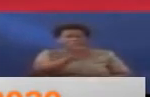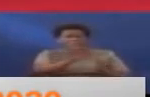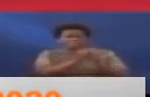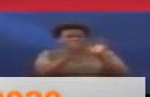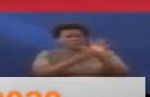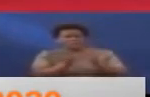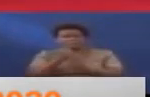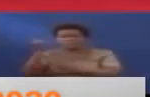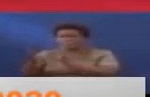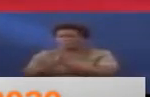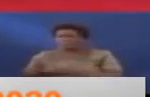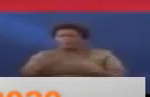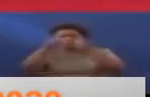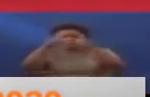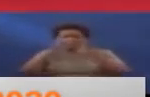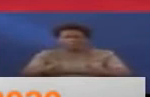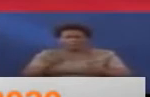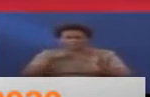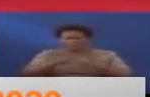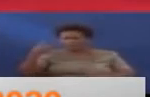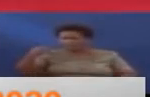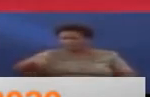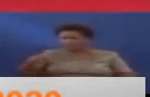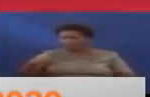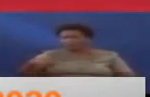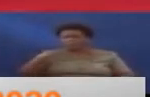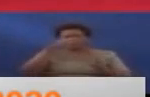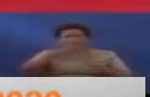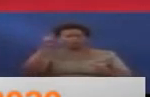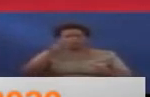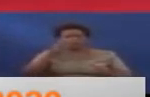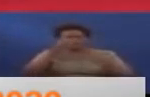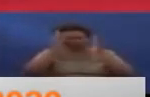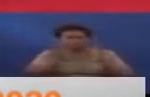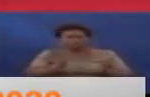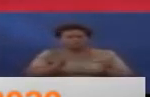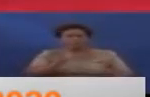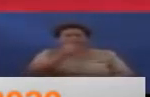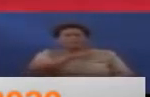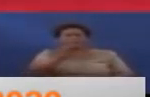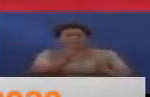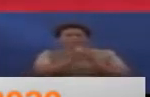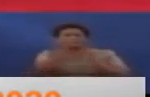2018-19 na ahadi zilizomo katika ilani ya CCM ya uchaguzi mkuu wa mwaka 2015.